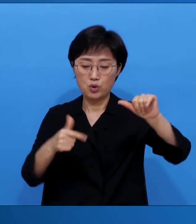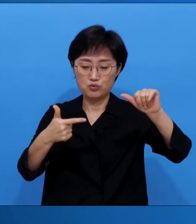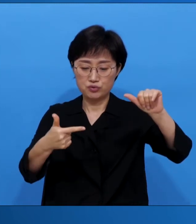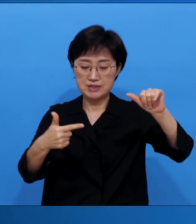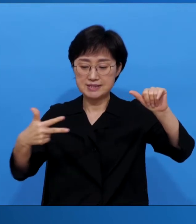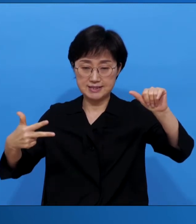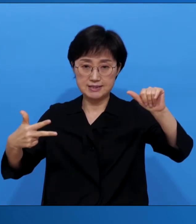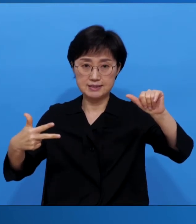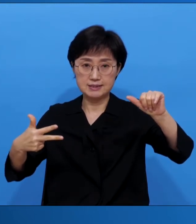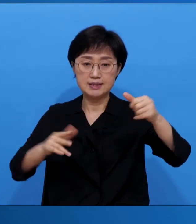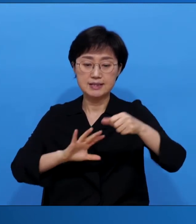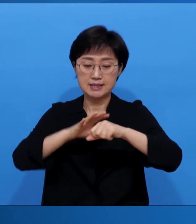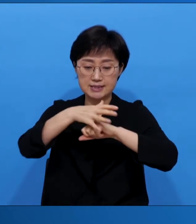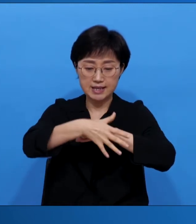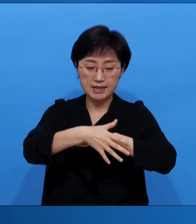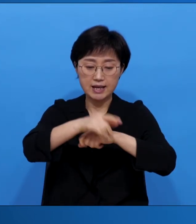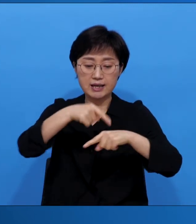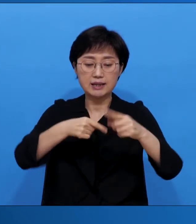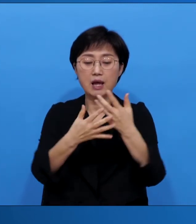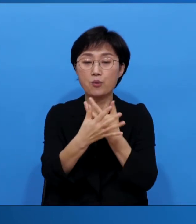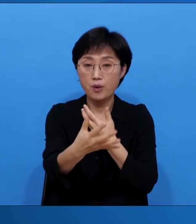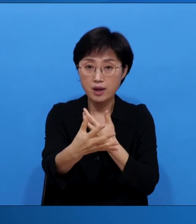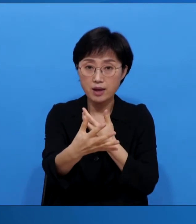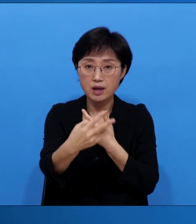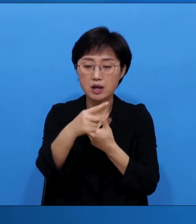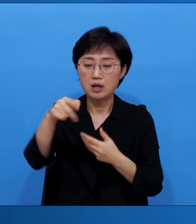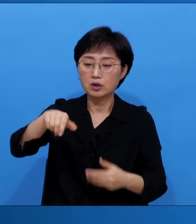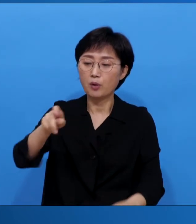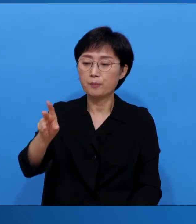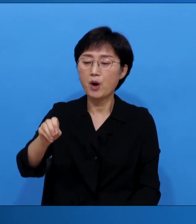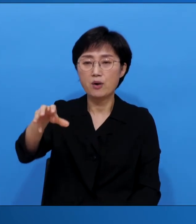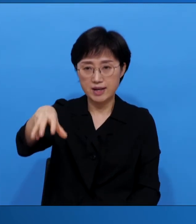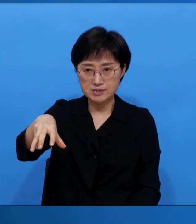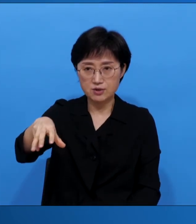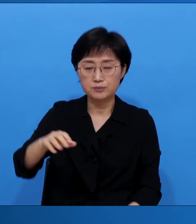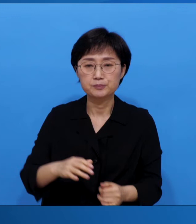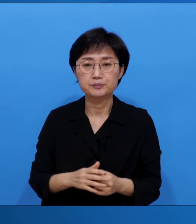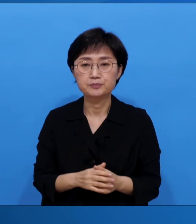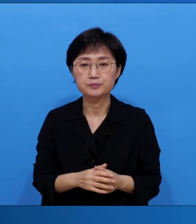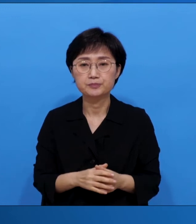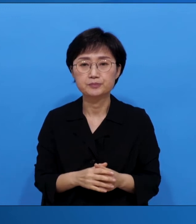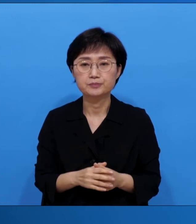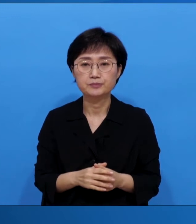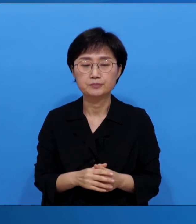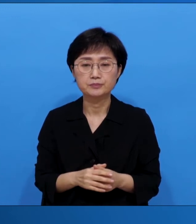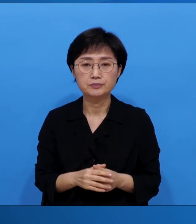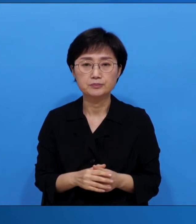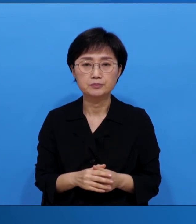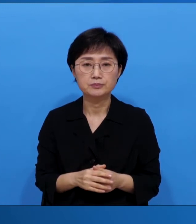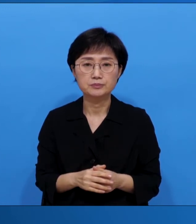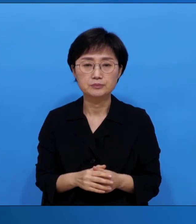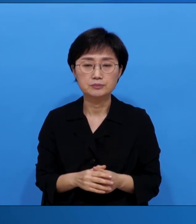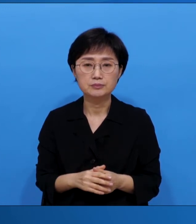세계 선교대회가 덕평 RUTC에서 온라인과 오프라인으로 동시에 진행됩니다. 이어 8일